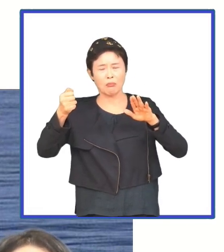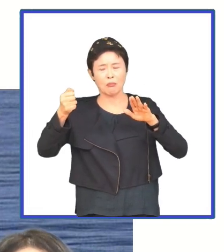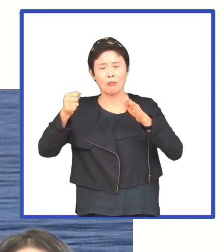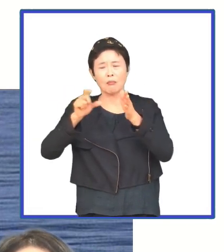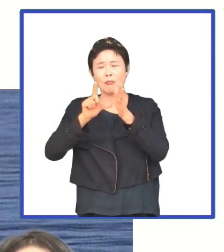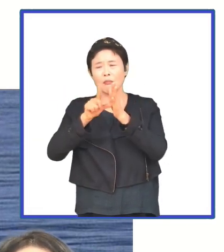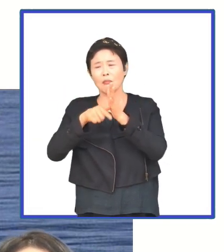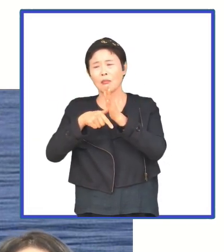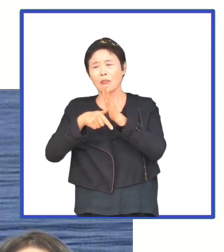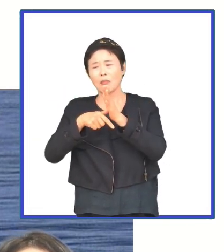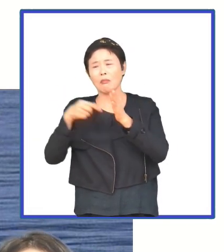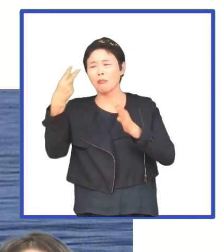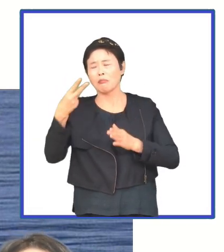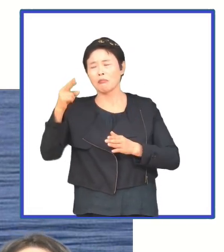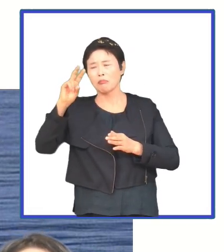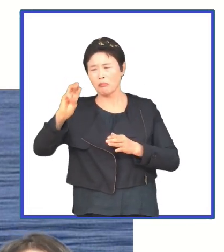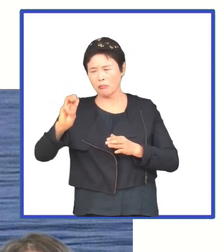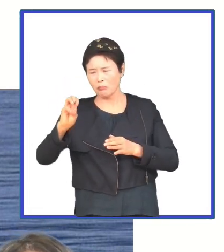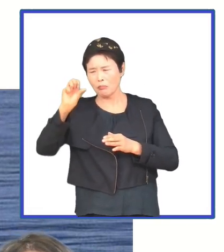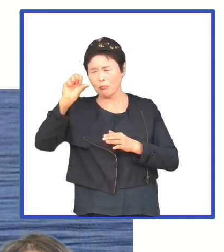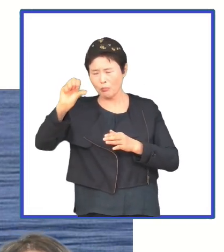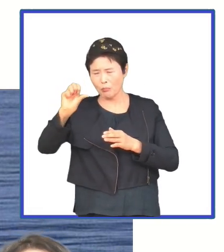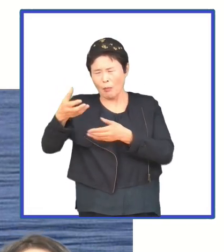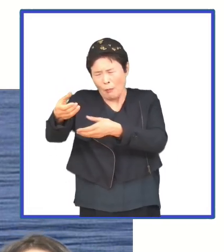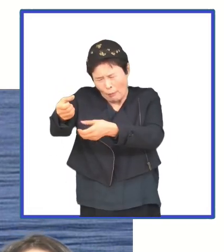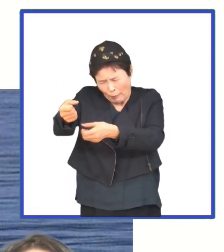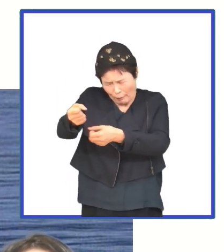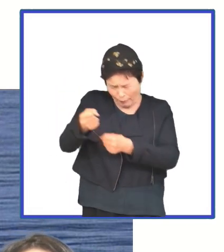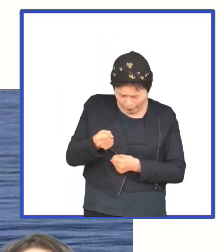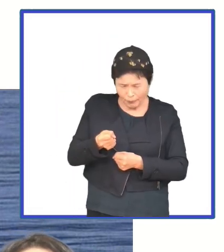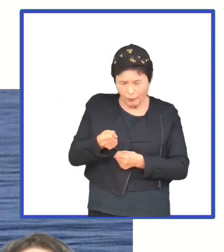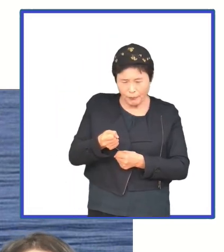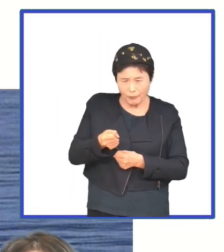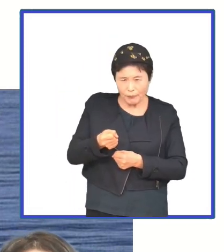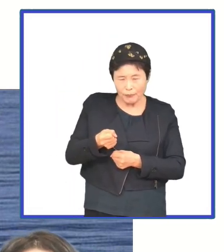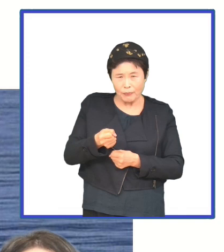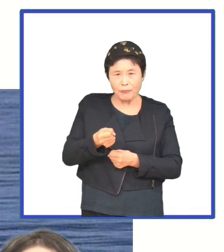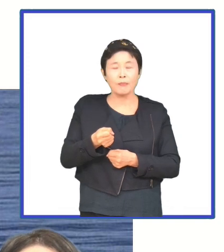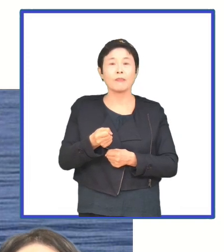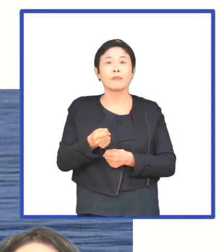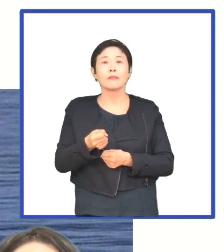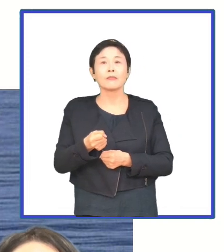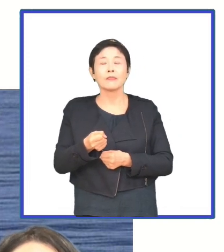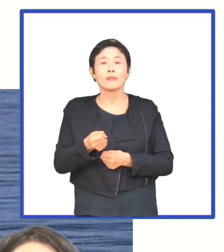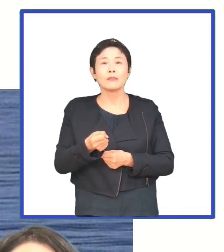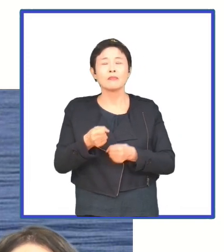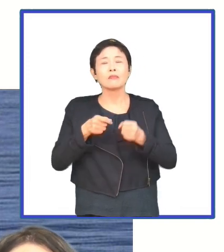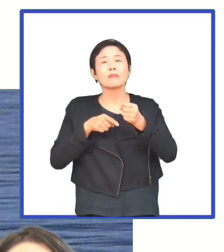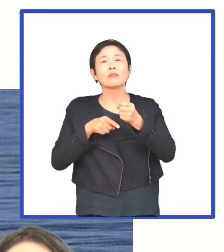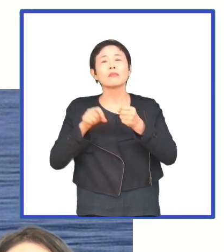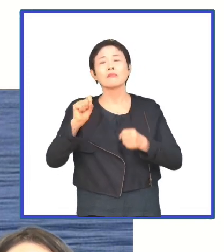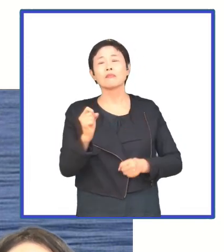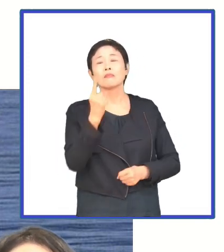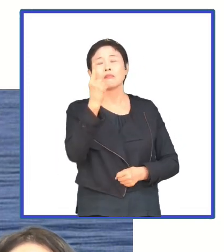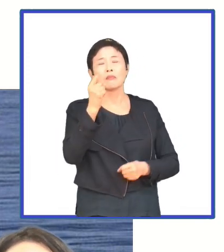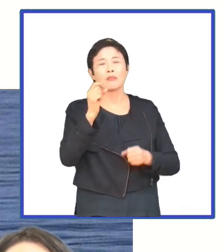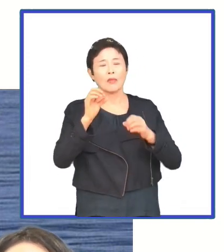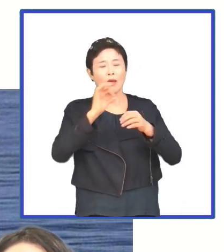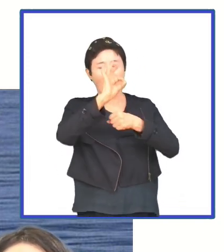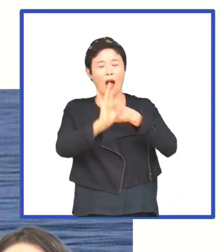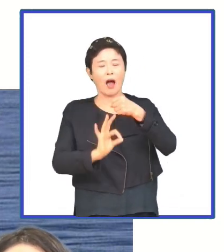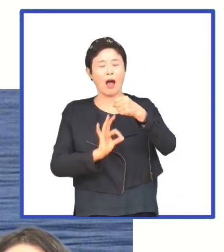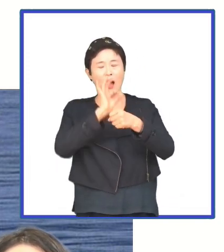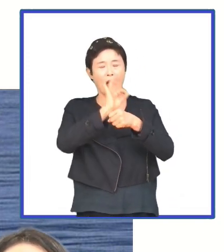될 만큼 시기가 매우 앞당겨졌다라고 합니다. 그 이유는 지난 10년 동안 북극의 온도가